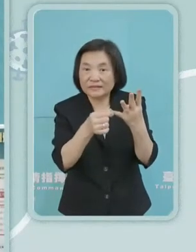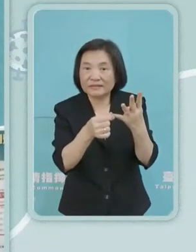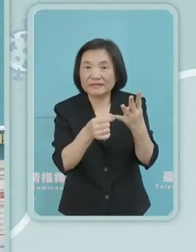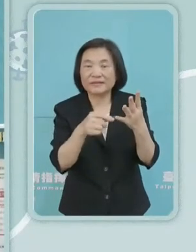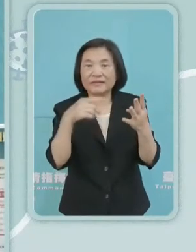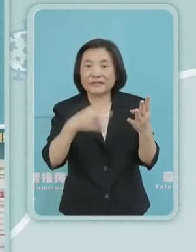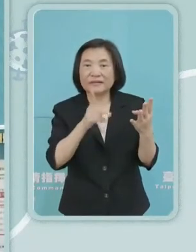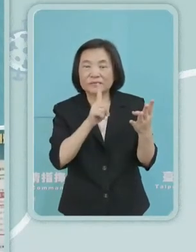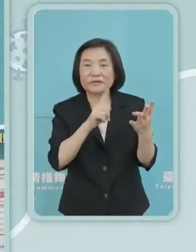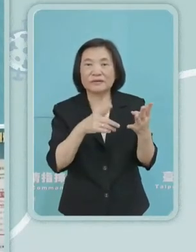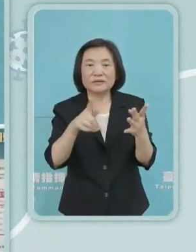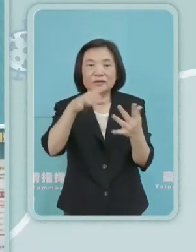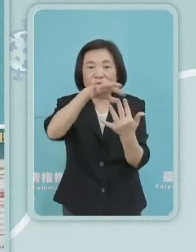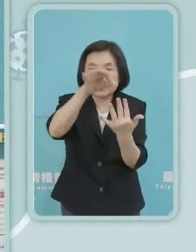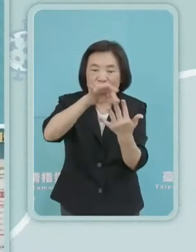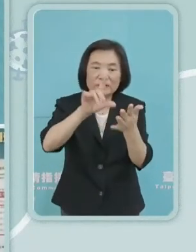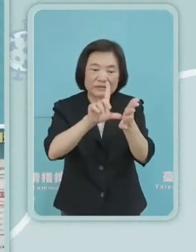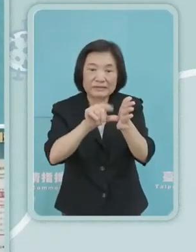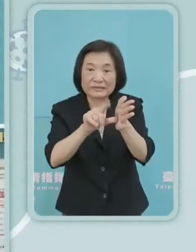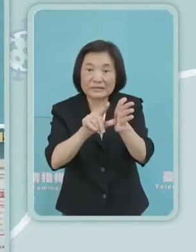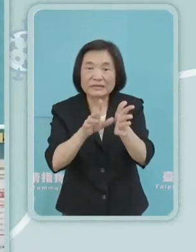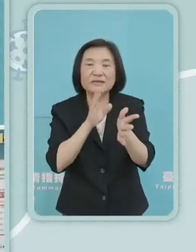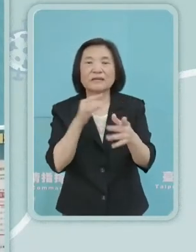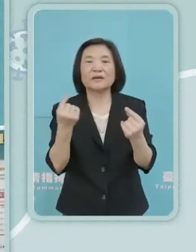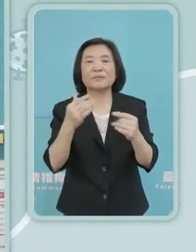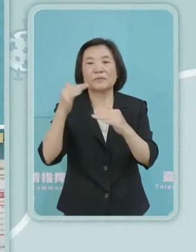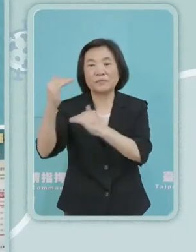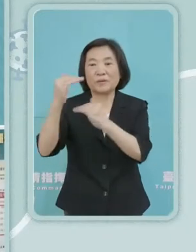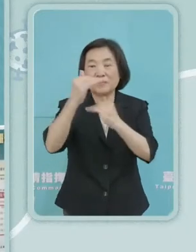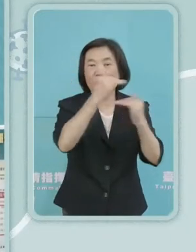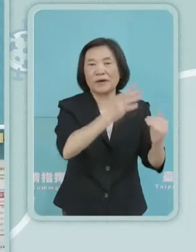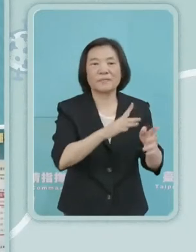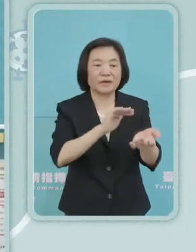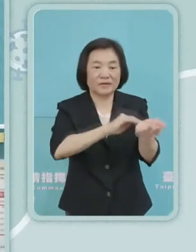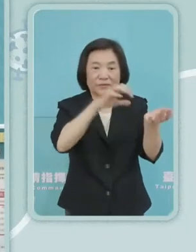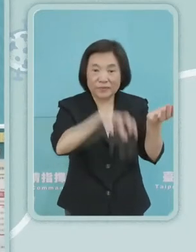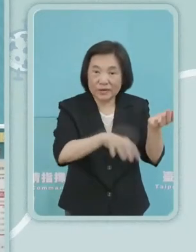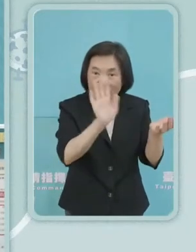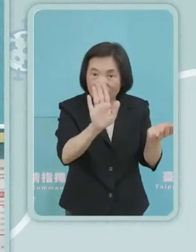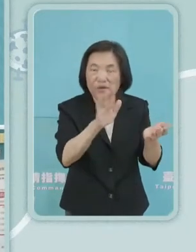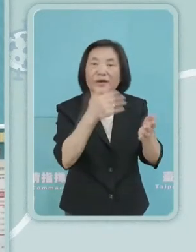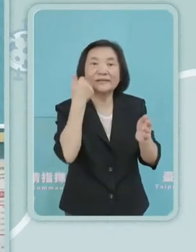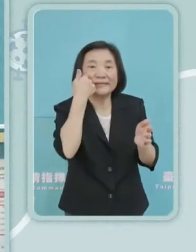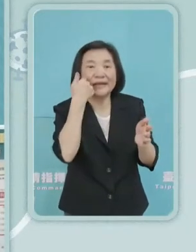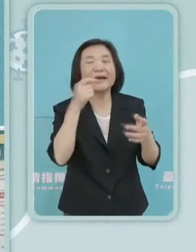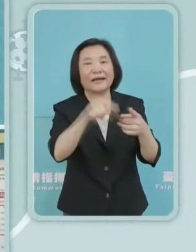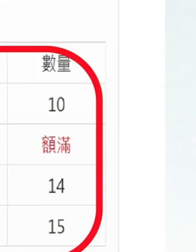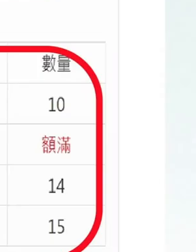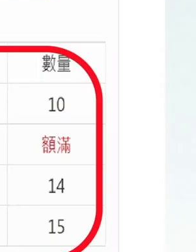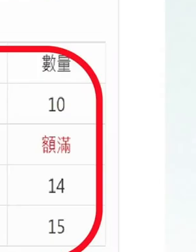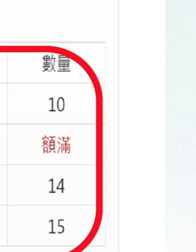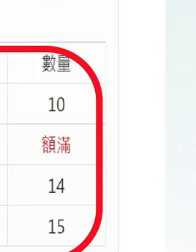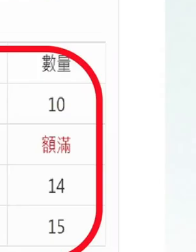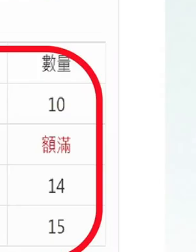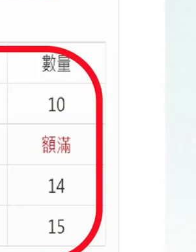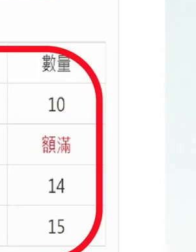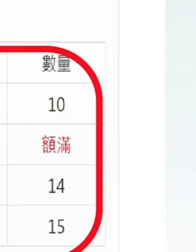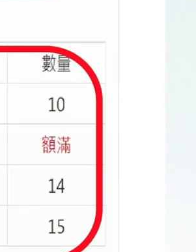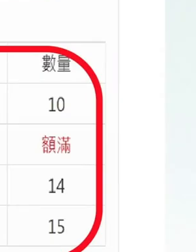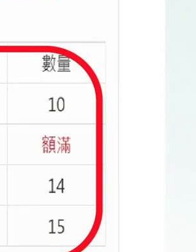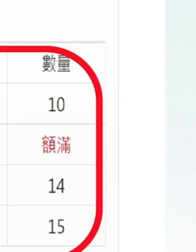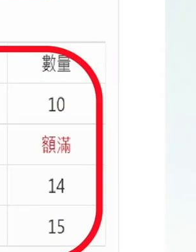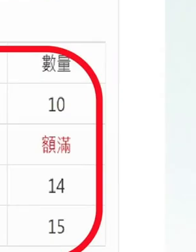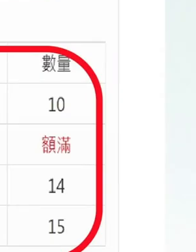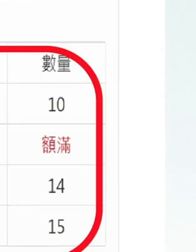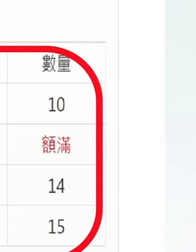认你的所选的时段。你刚刚已经选上了医院，那现在确认时段。那刚刚市长提到了，就是说这一